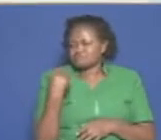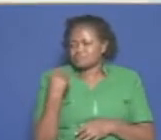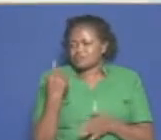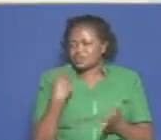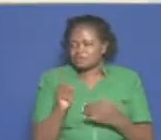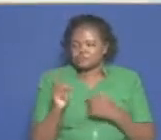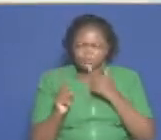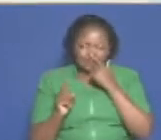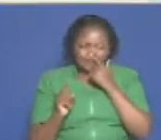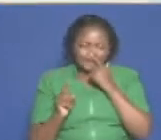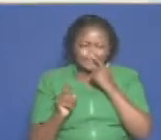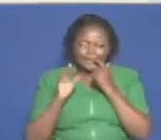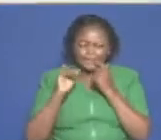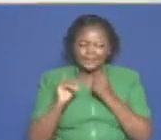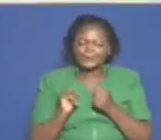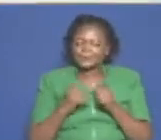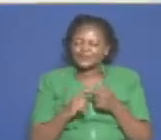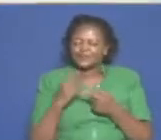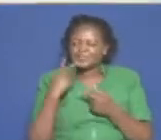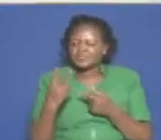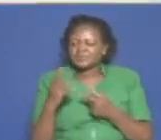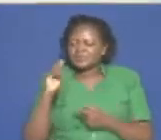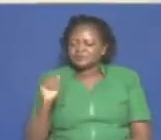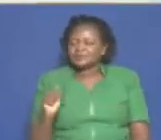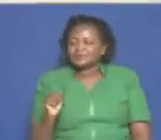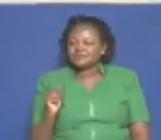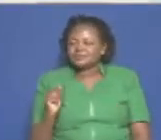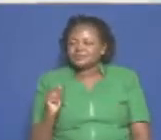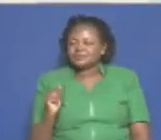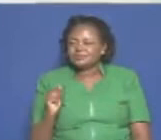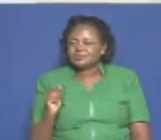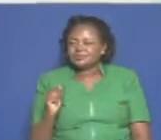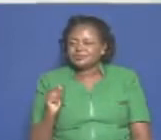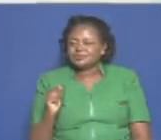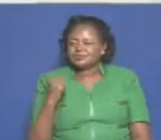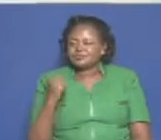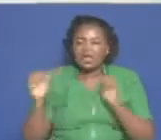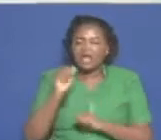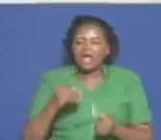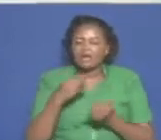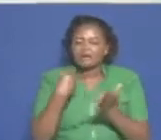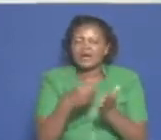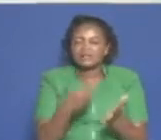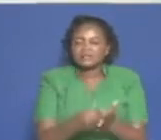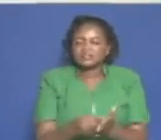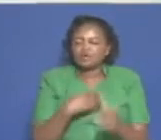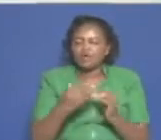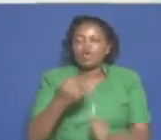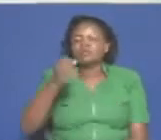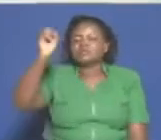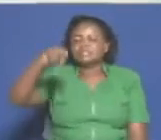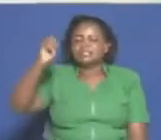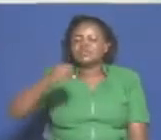la BBI. Umeona vile hawa MCAs wameambiwa watapewa car grants. Wote wakapiga yes. Masomo inatokea wapi